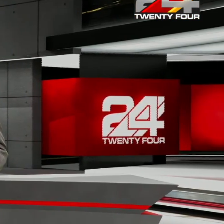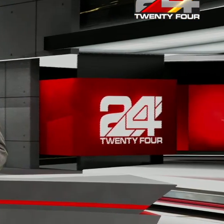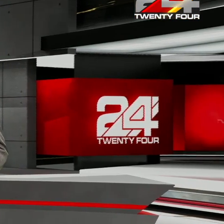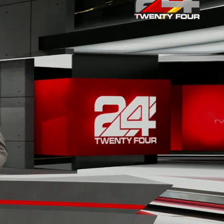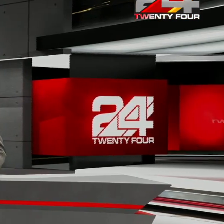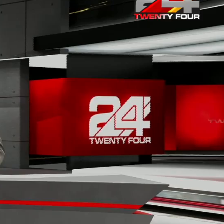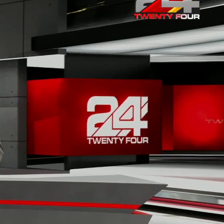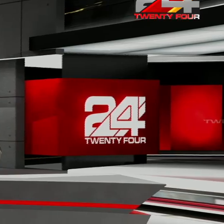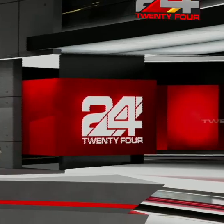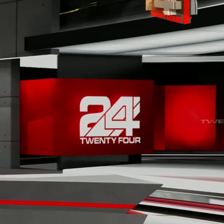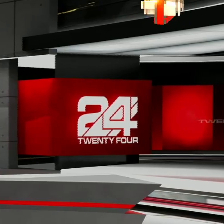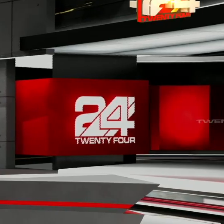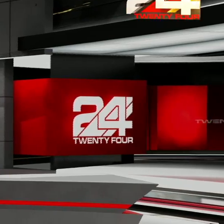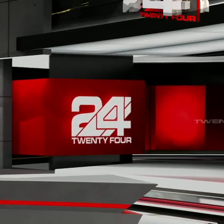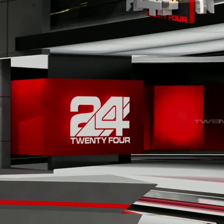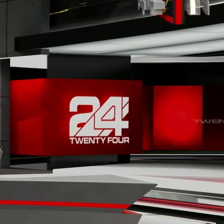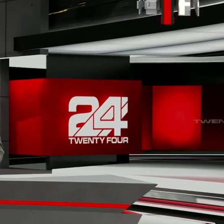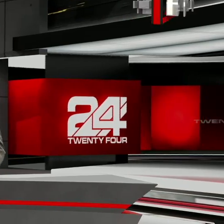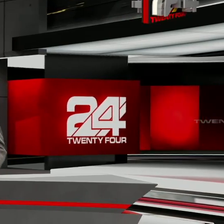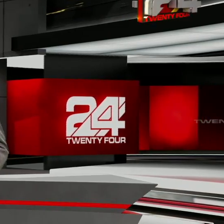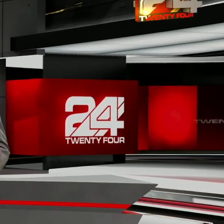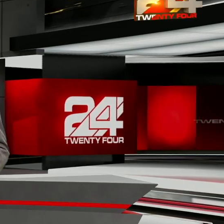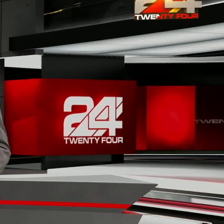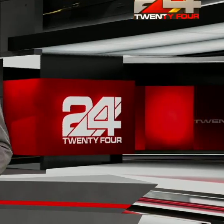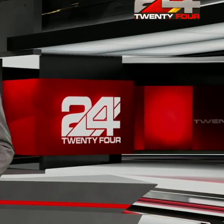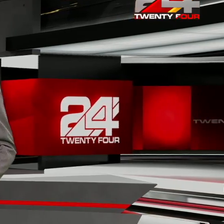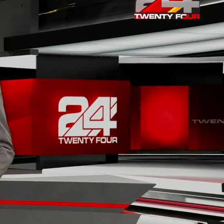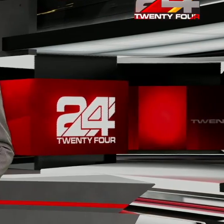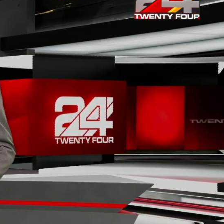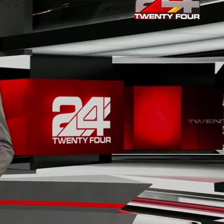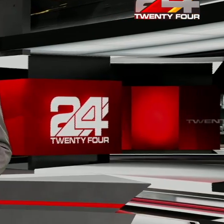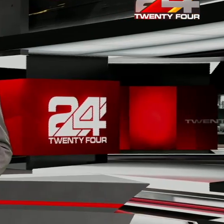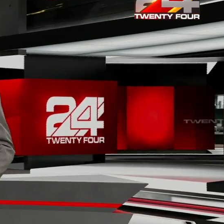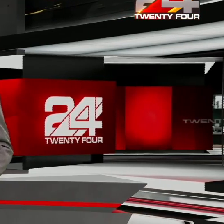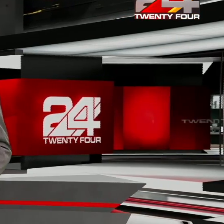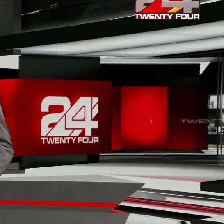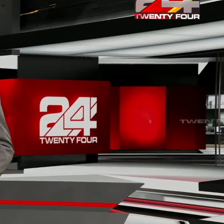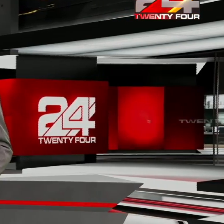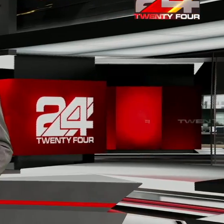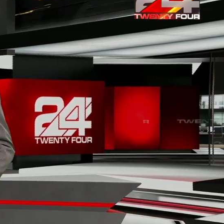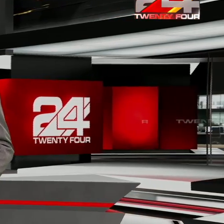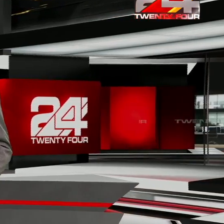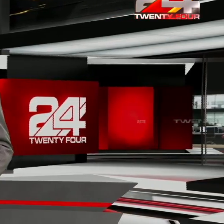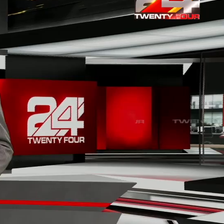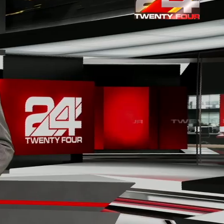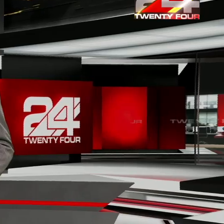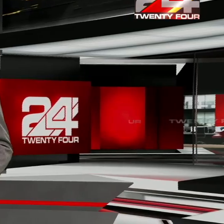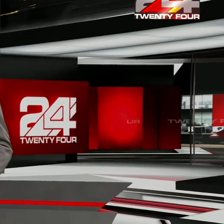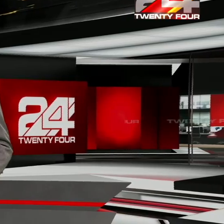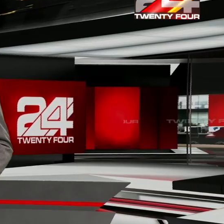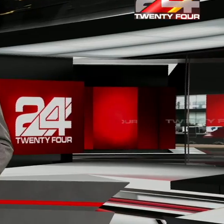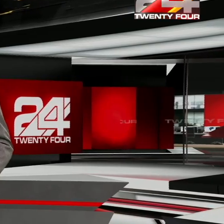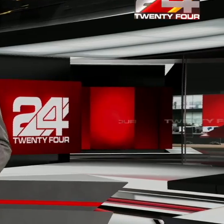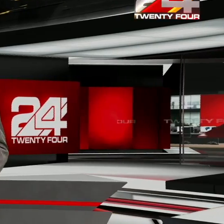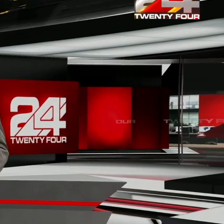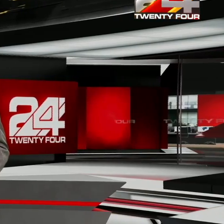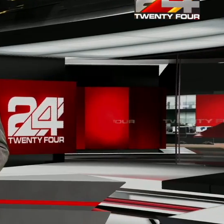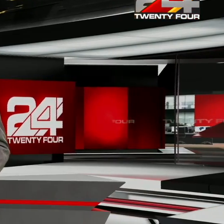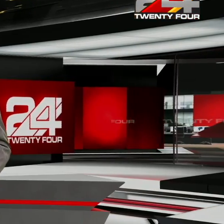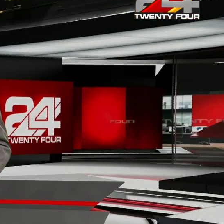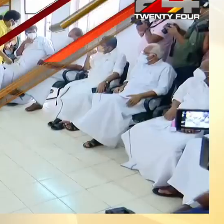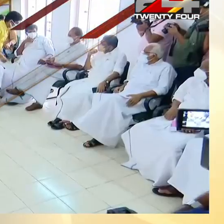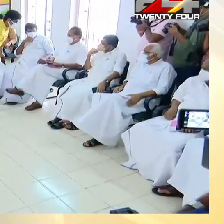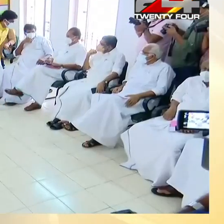ഇടതുമുന്നണി നേതൃത്വത്തോട് രാജ്യസഭാ സീറ്റ് ആവശ്യപ്പെടുമെന്ന് LJD അറിയിച്ചു. സീറ്റ് മോഹം തുറന്നു പറഞ്ഞ് മുതിർന്ന കോൺഗ്രസ് നേതാവ് KV തോമസ് രംഗത്തെത്തി.